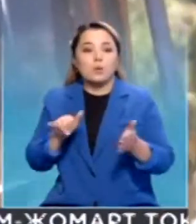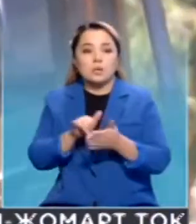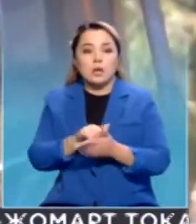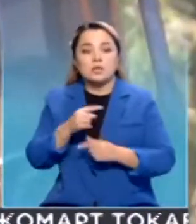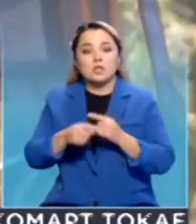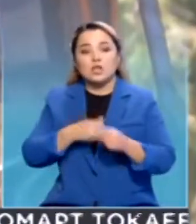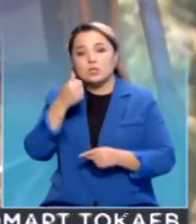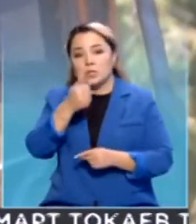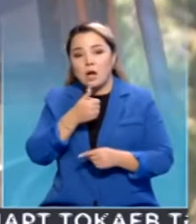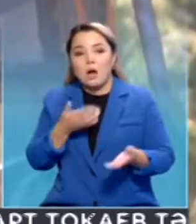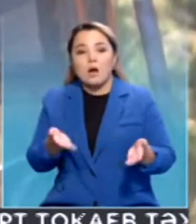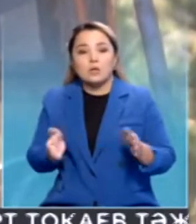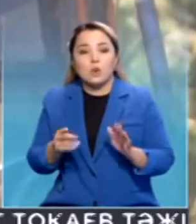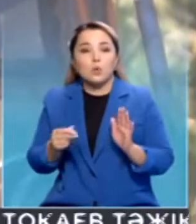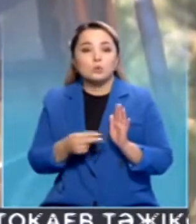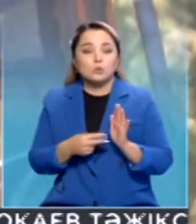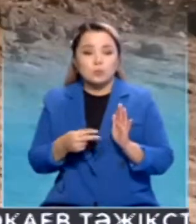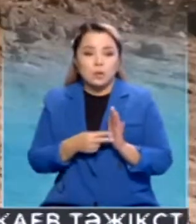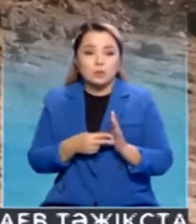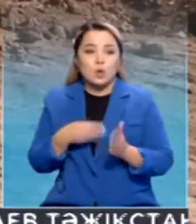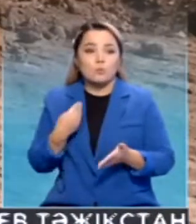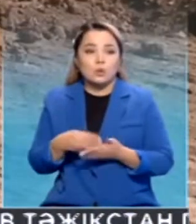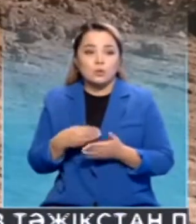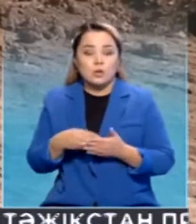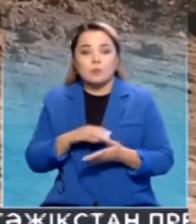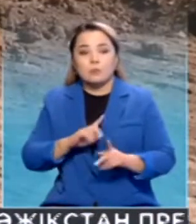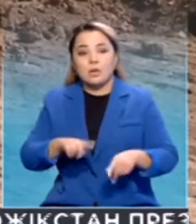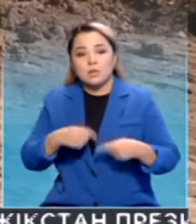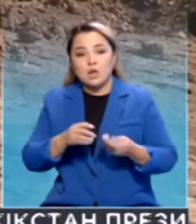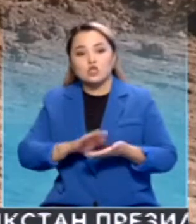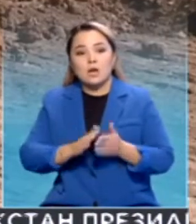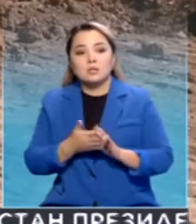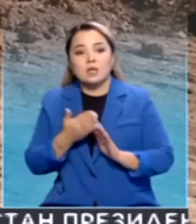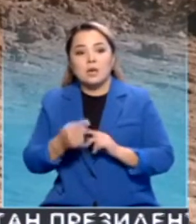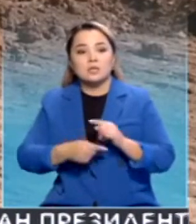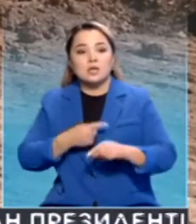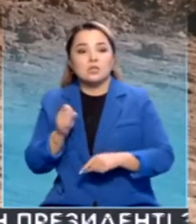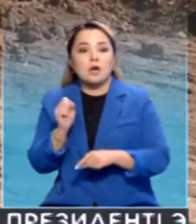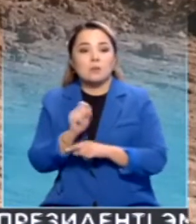жылы қалған сомаларды бюджет тарапынан берілген жағдайда келесі жыл